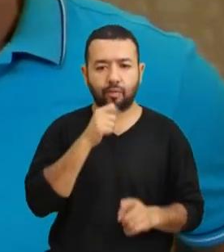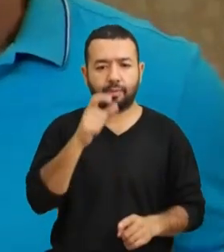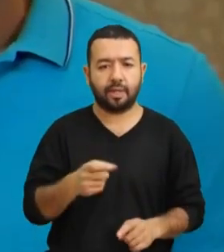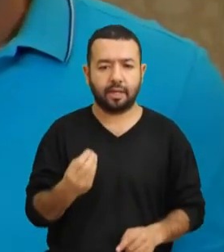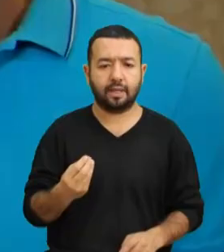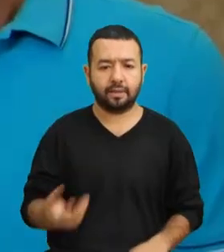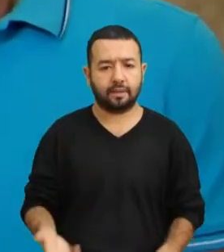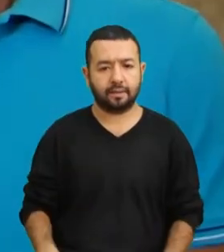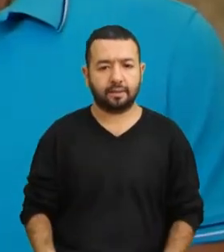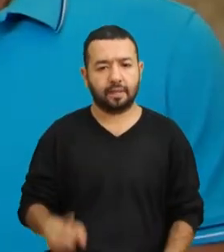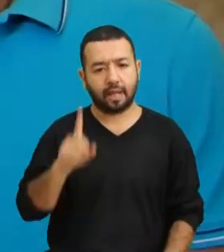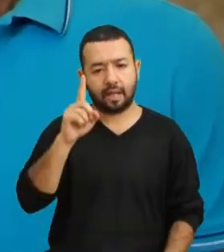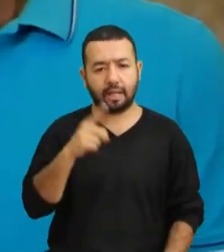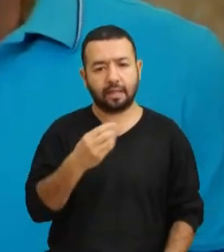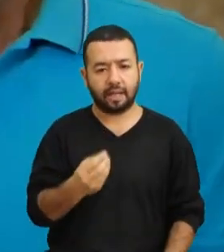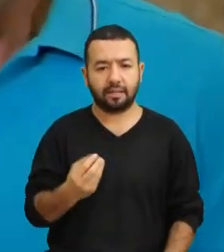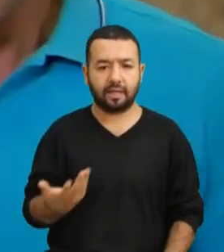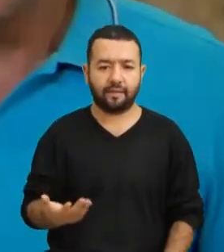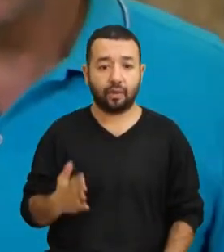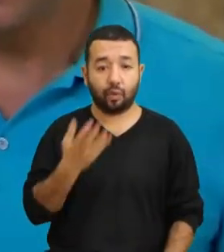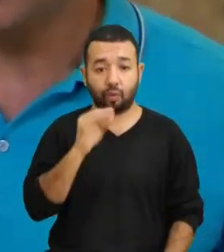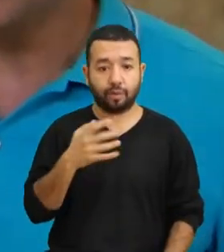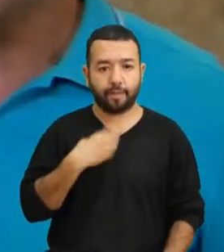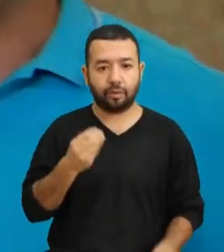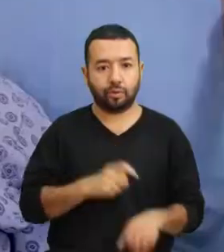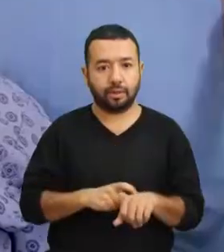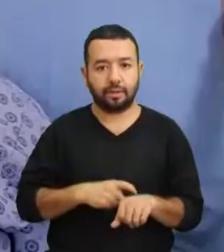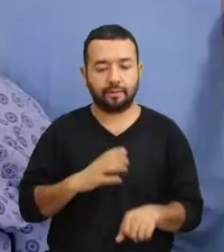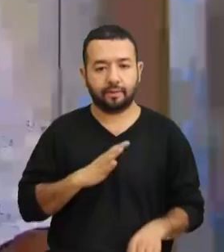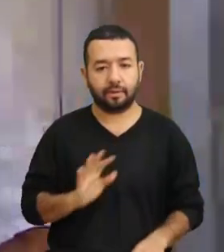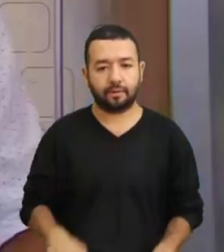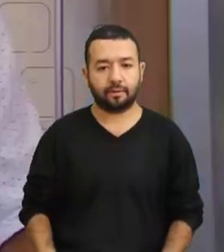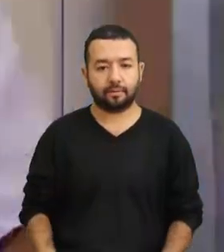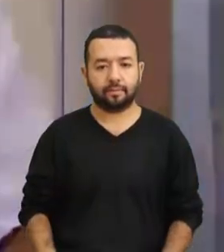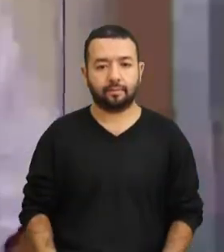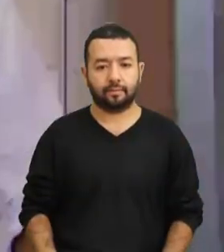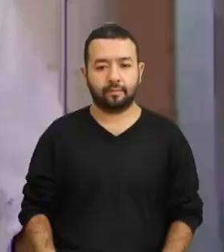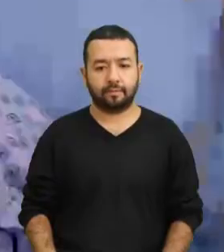de. Allah'tan o iyi yani. Yoksa ben de çok sinirliyim.